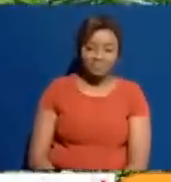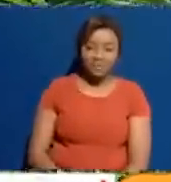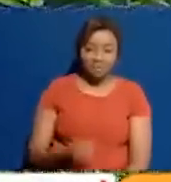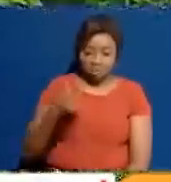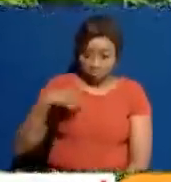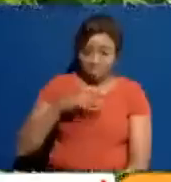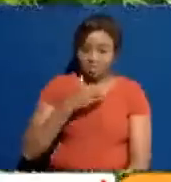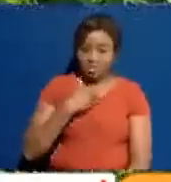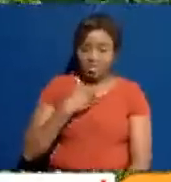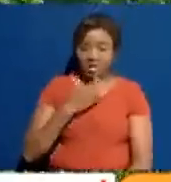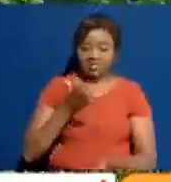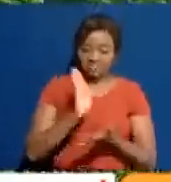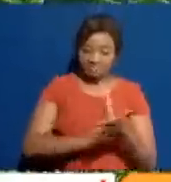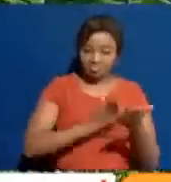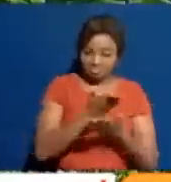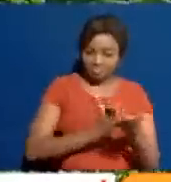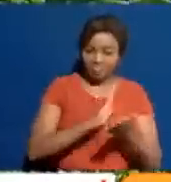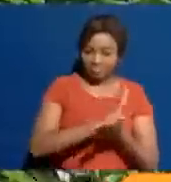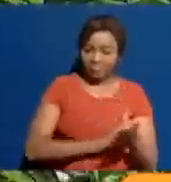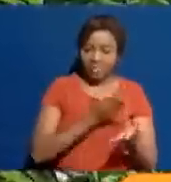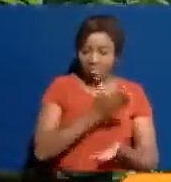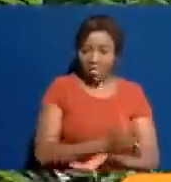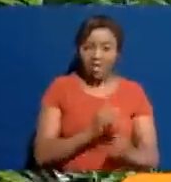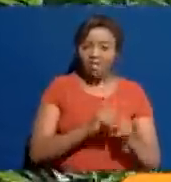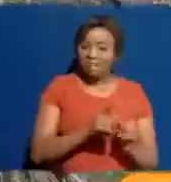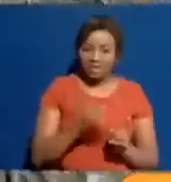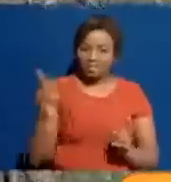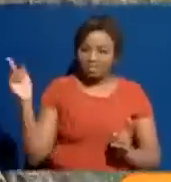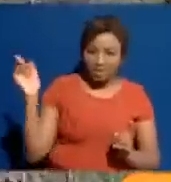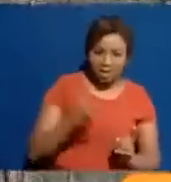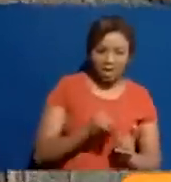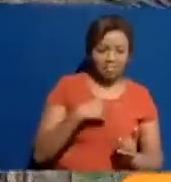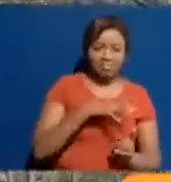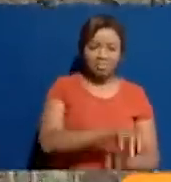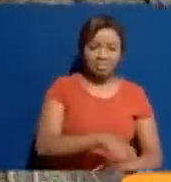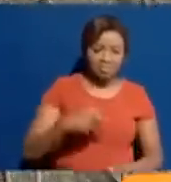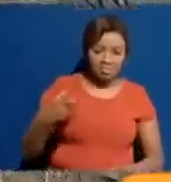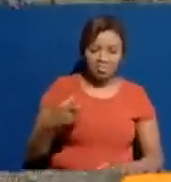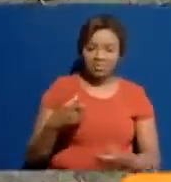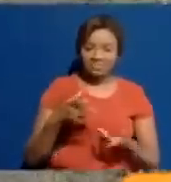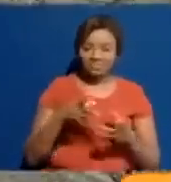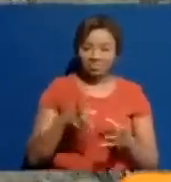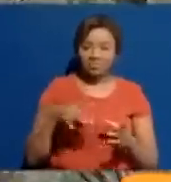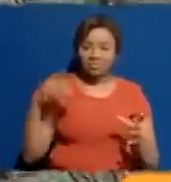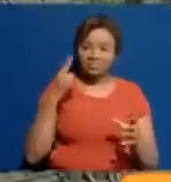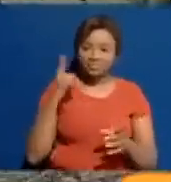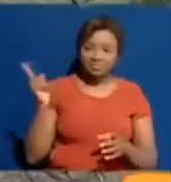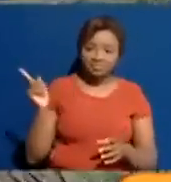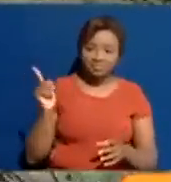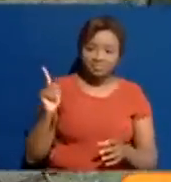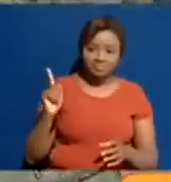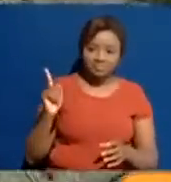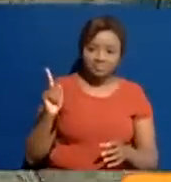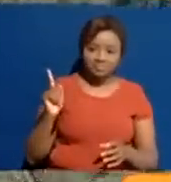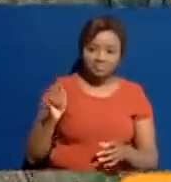mapanga, tukaenda. Na kulikuwa huko na wengine wakikana na power so. Baada ya muda, miti ilikuwa imekatwa.